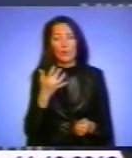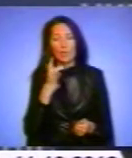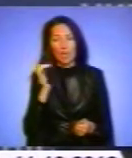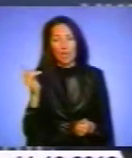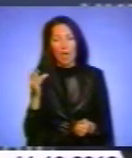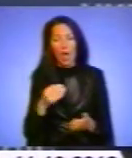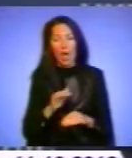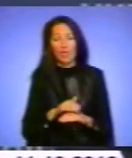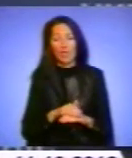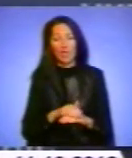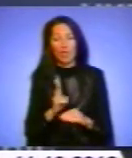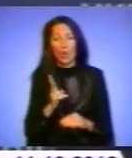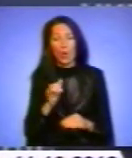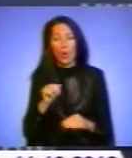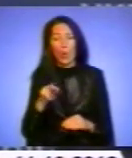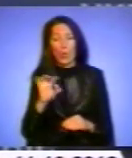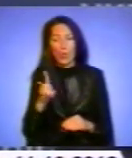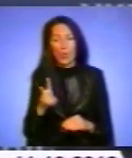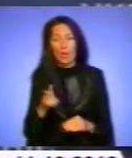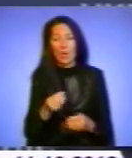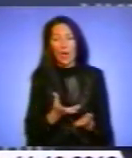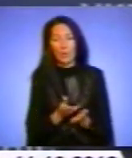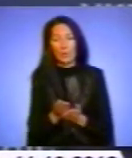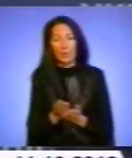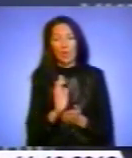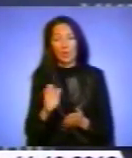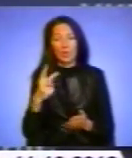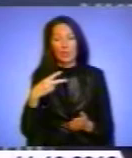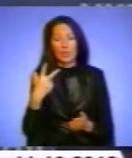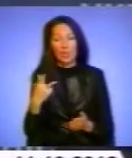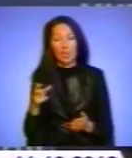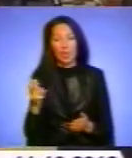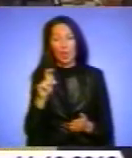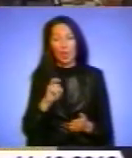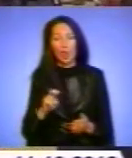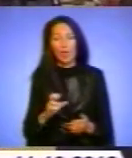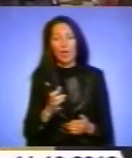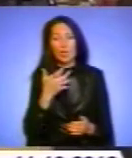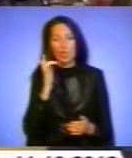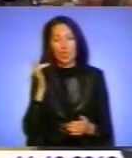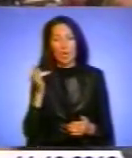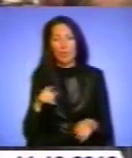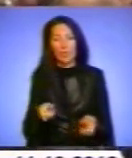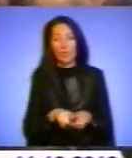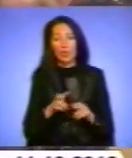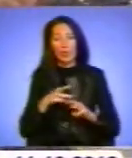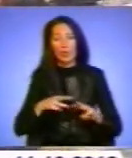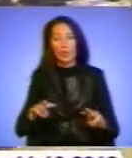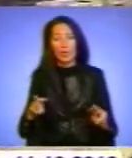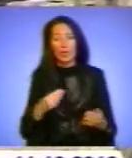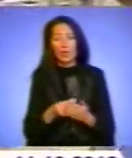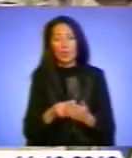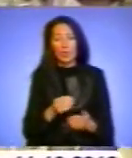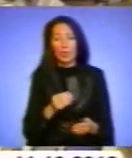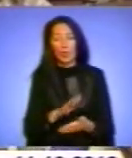Фактически купонная выплата каждые полгода будет 23 доллара США. Також Мінфін продовжує працювати над бюджетом, перший